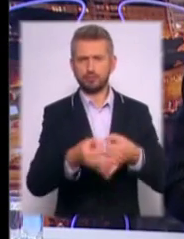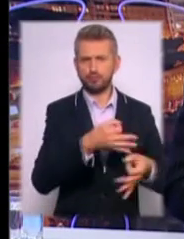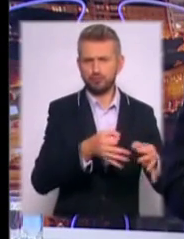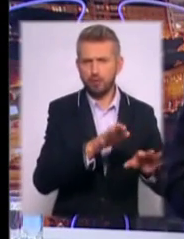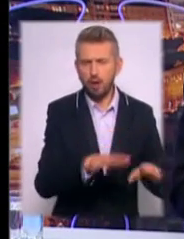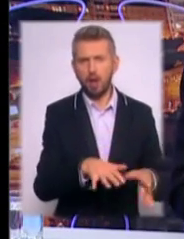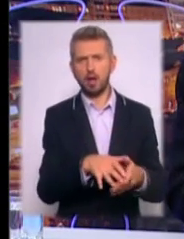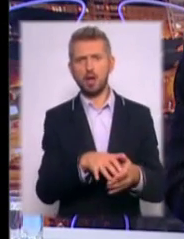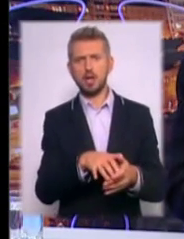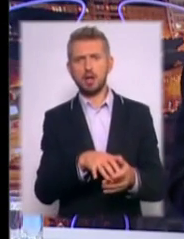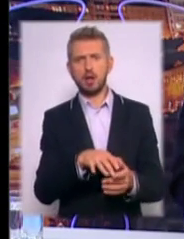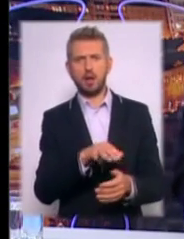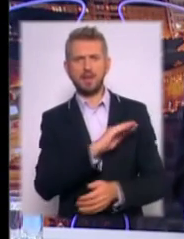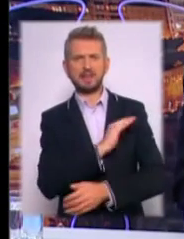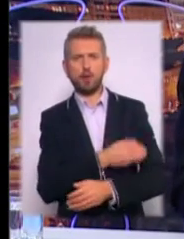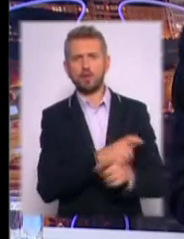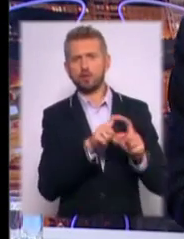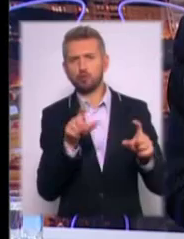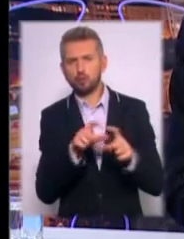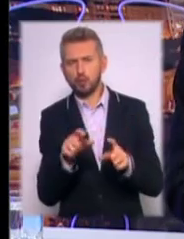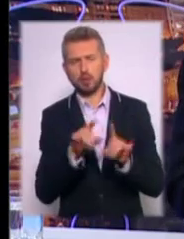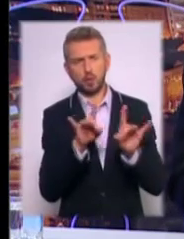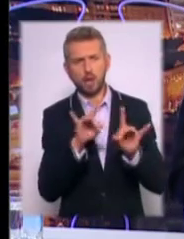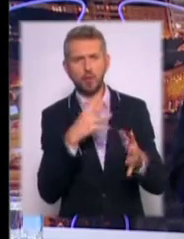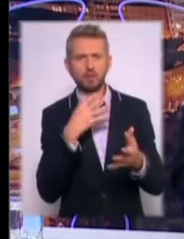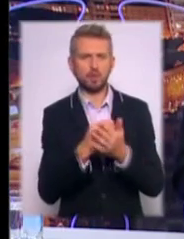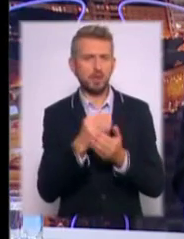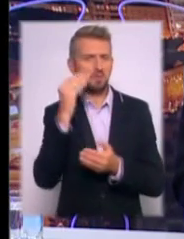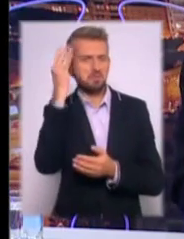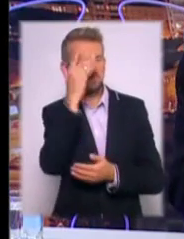там доповідають ті чи інші міркування про свої можливості, про те,